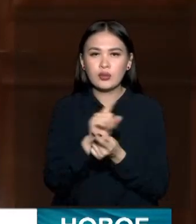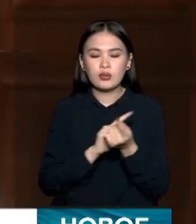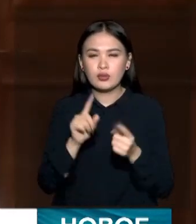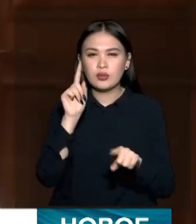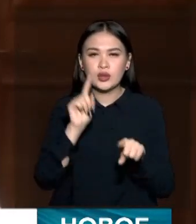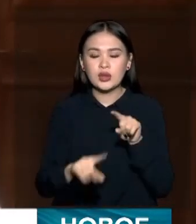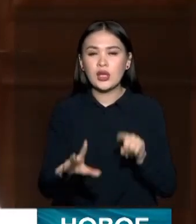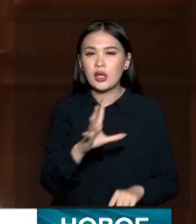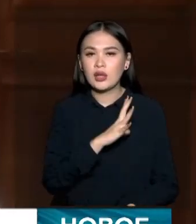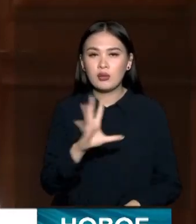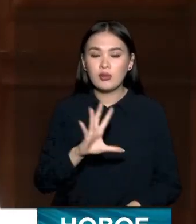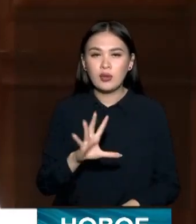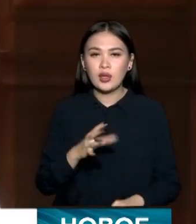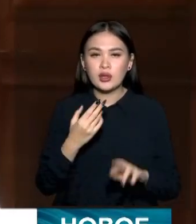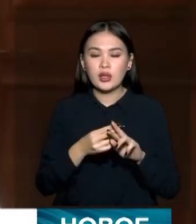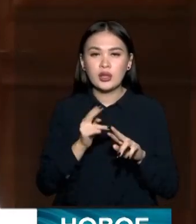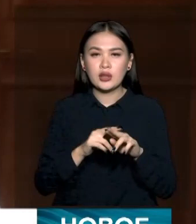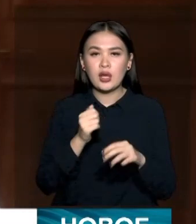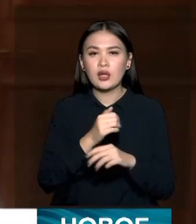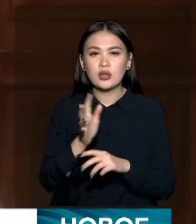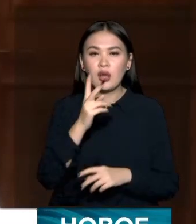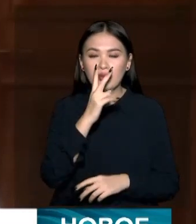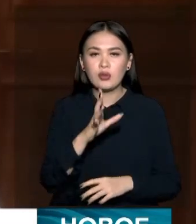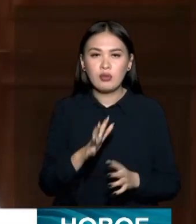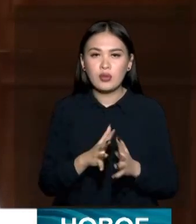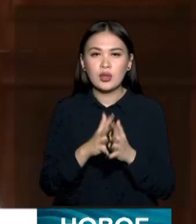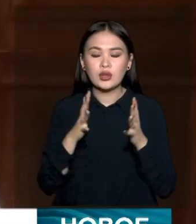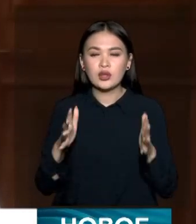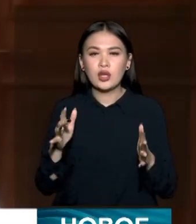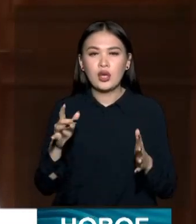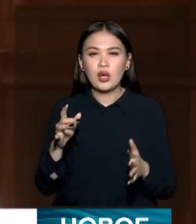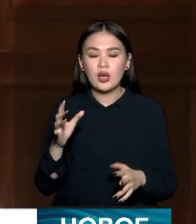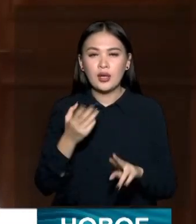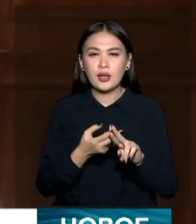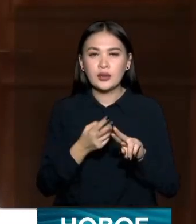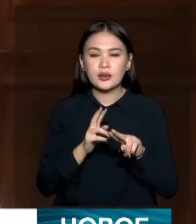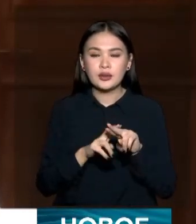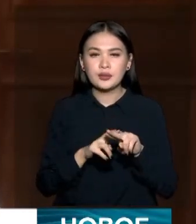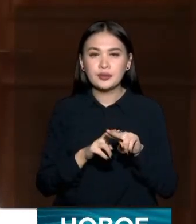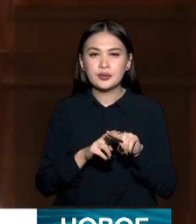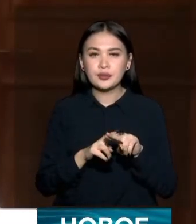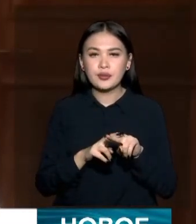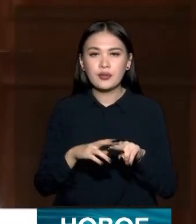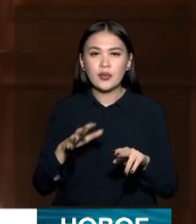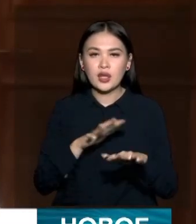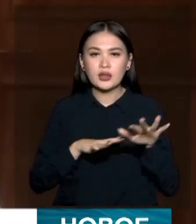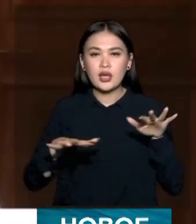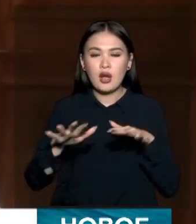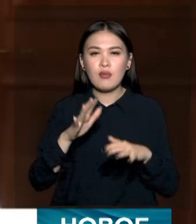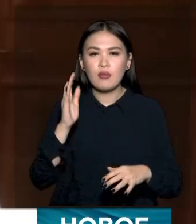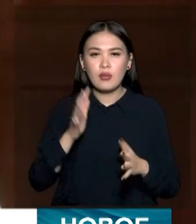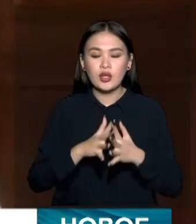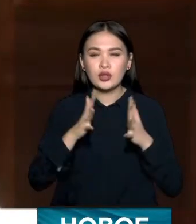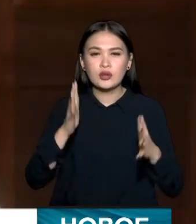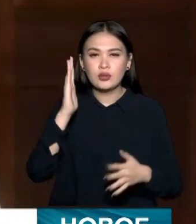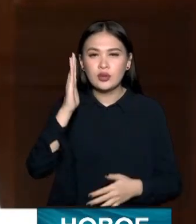происходит. Основной ориентир на то, что мы большая, минеральная, добывающая страна с большими